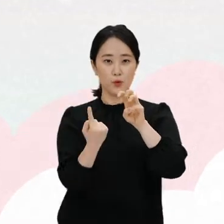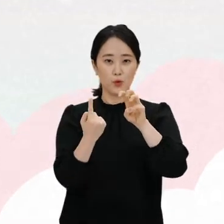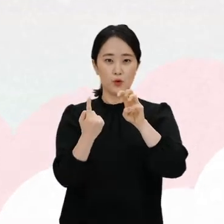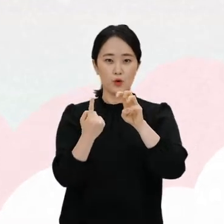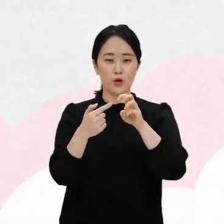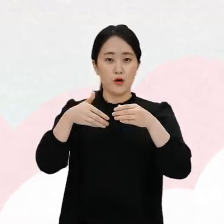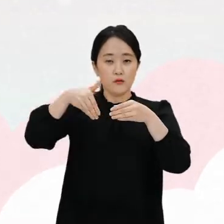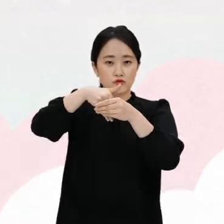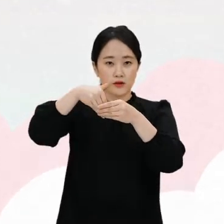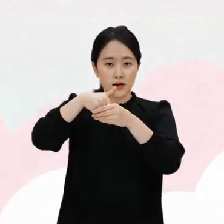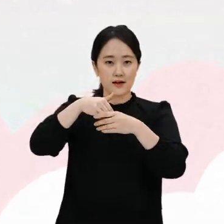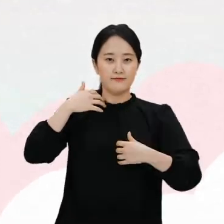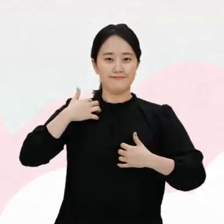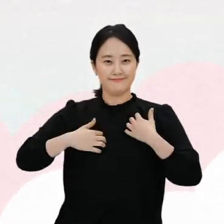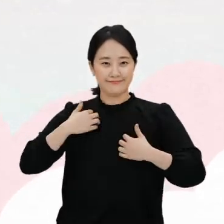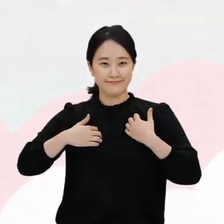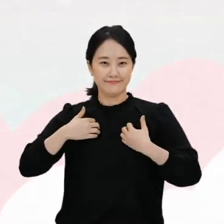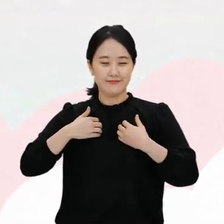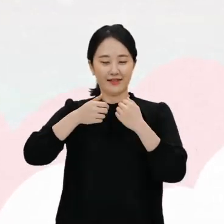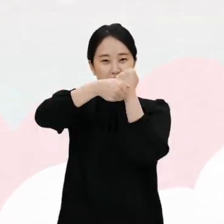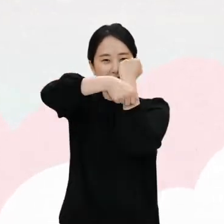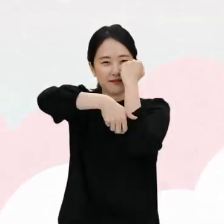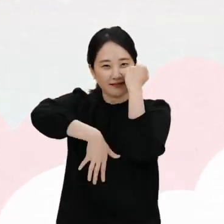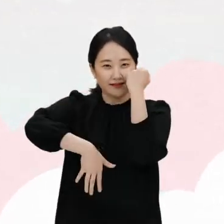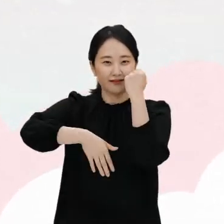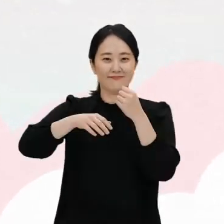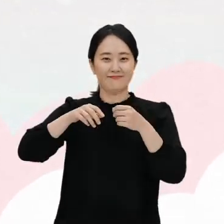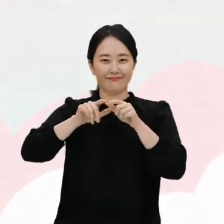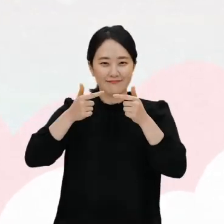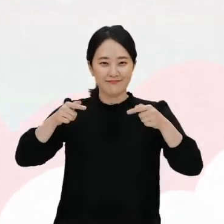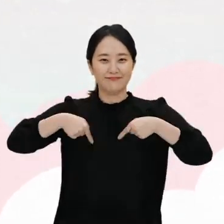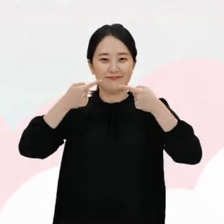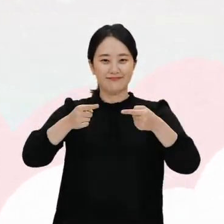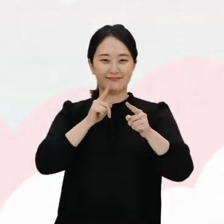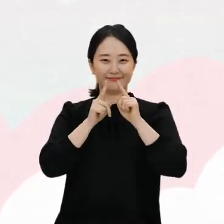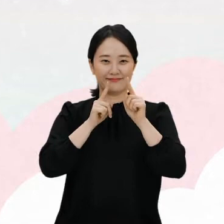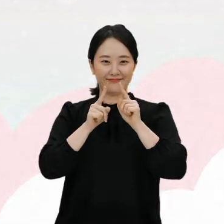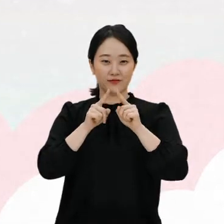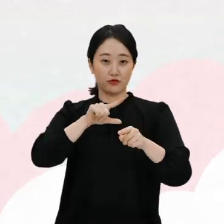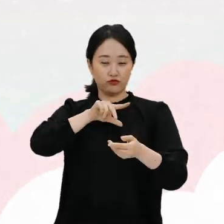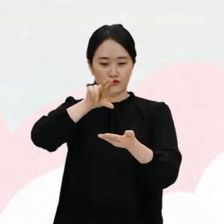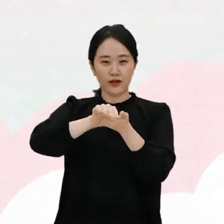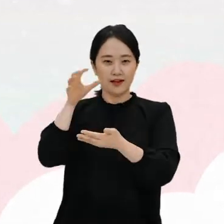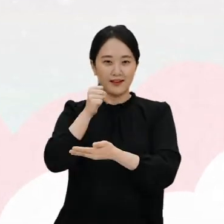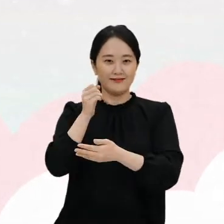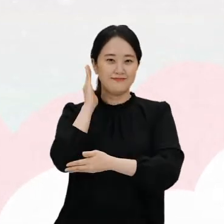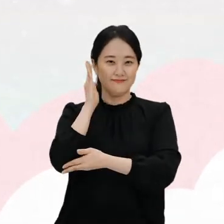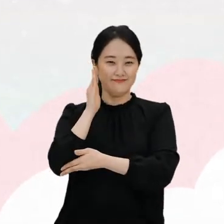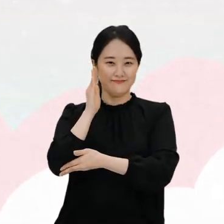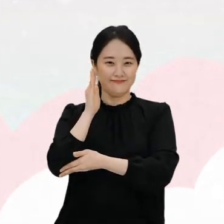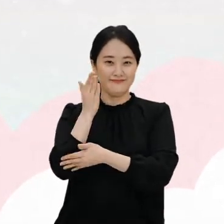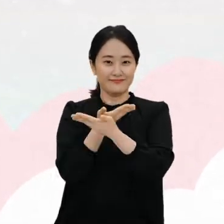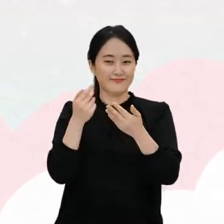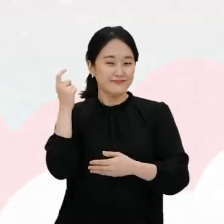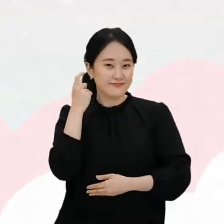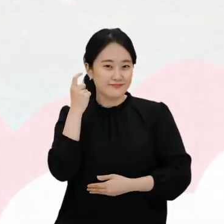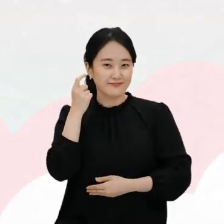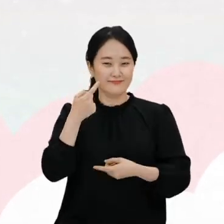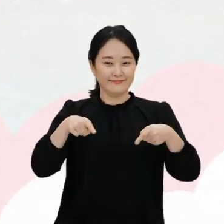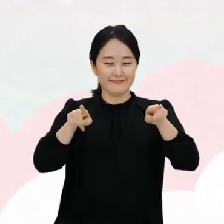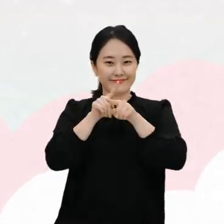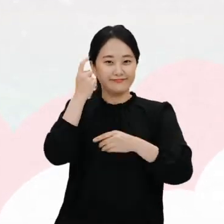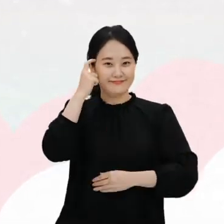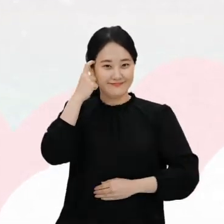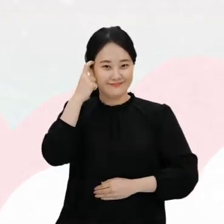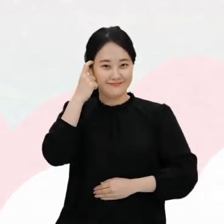제30조 문화생활, 레크리에이션, 여가 및 스포츠에 대한 참여를 말하다라는 주제로 나눈 이야기를 듣고 함께